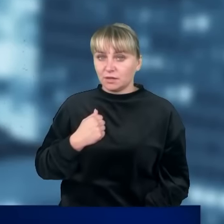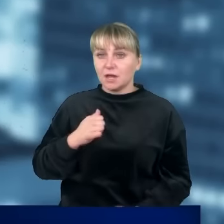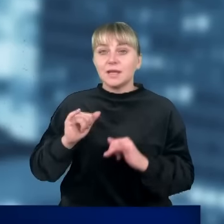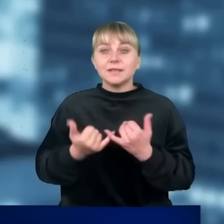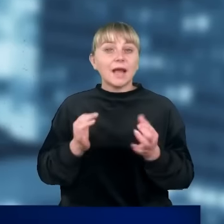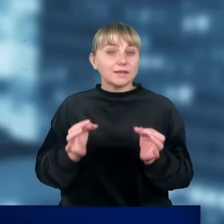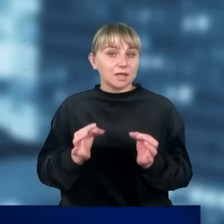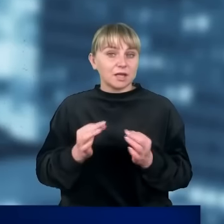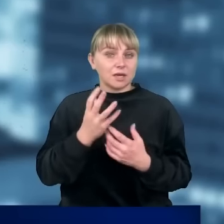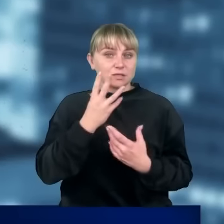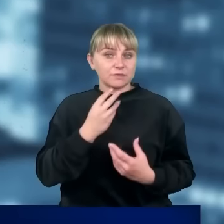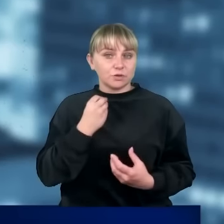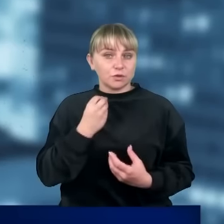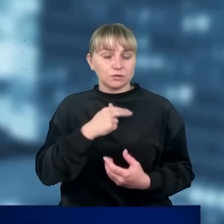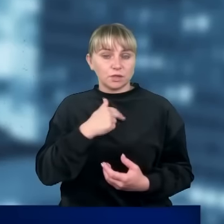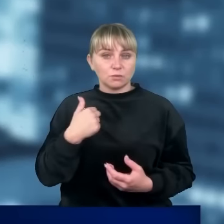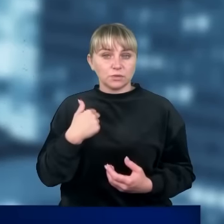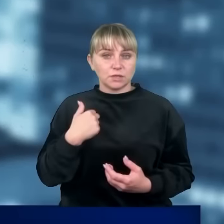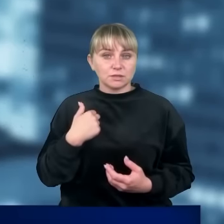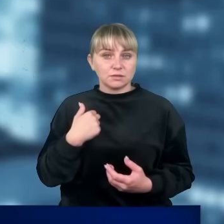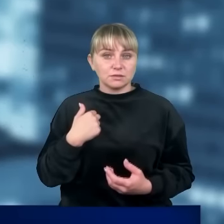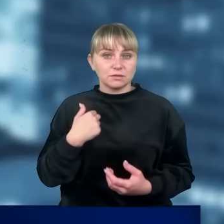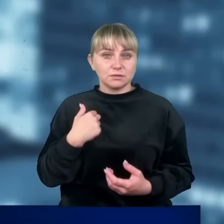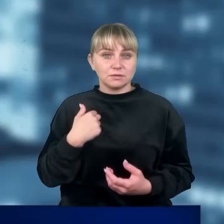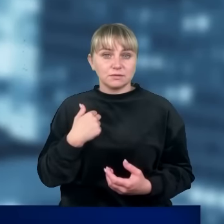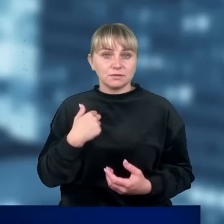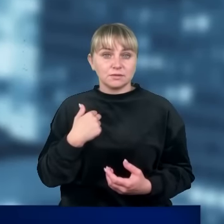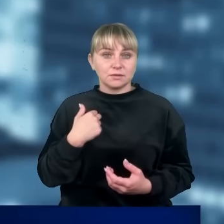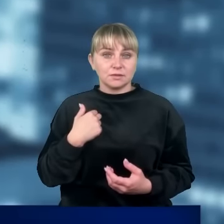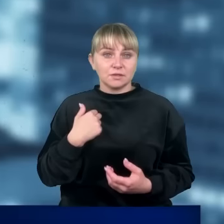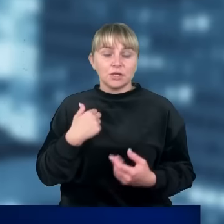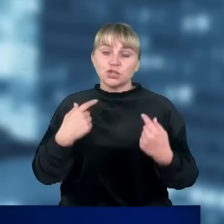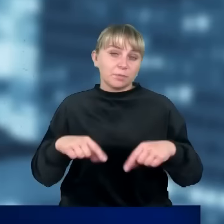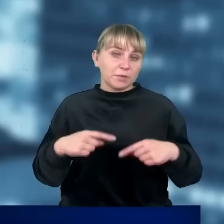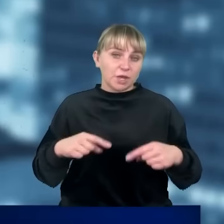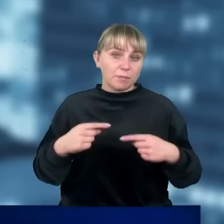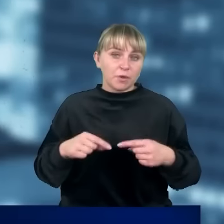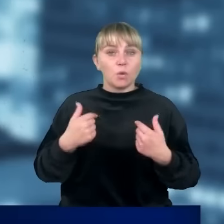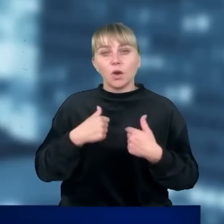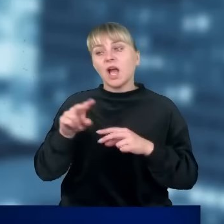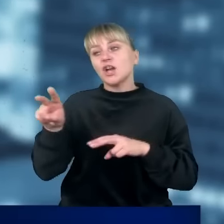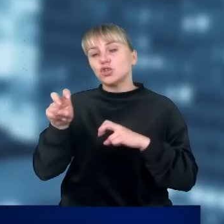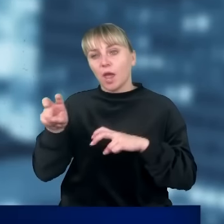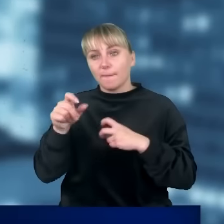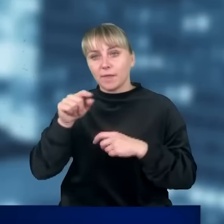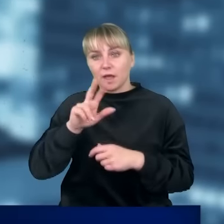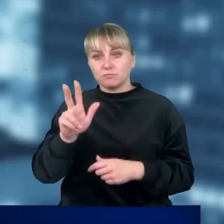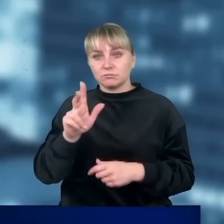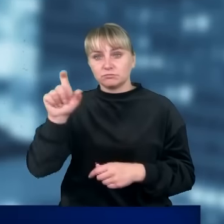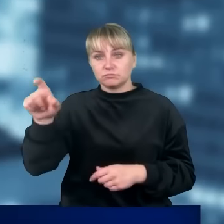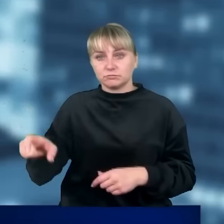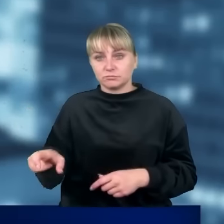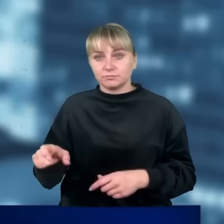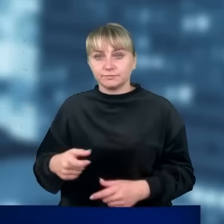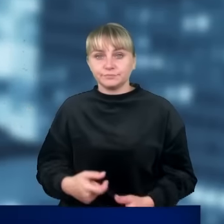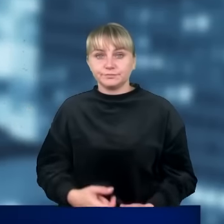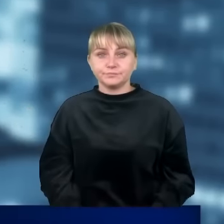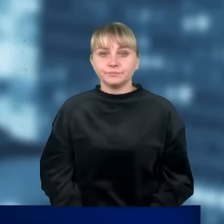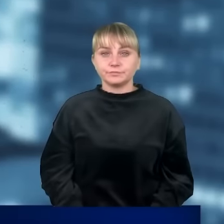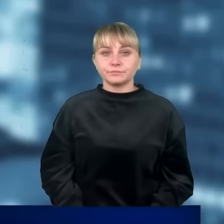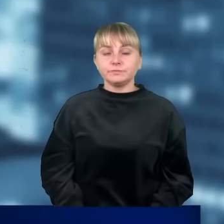wygląda u nas? Żeby nie było, że tamtych się czepiam, a prawda, no... Nie. Jak to aktualnie wygląda u nas, to